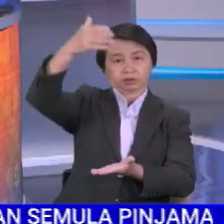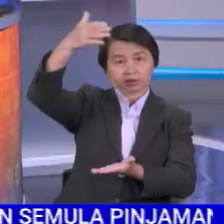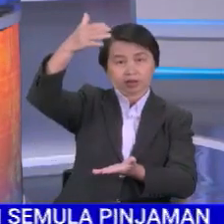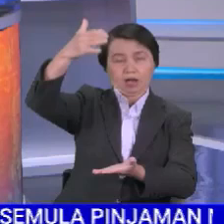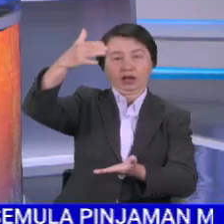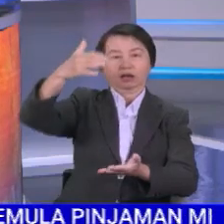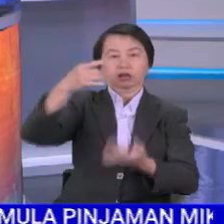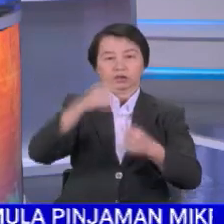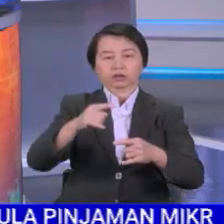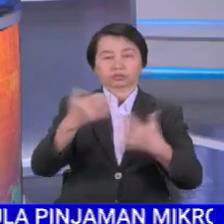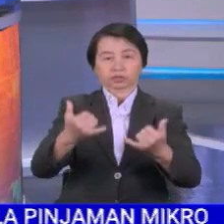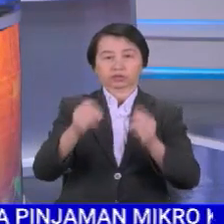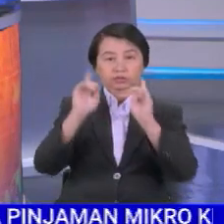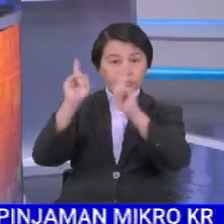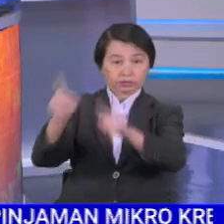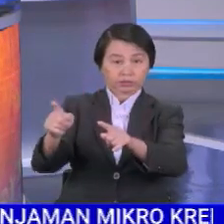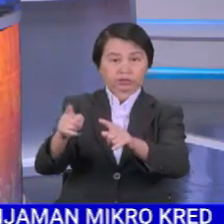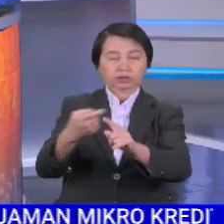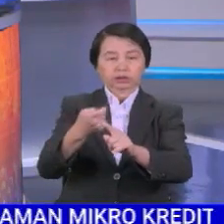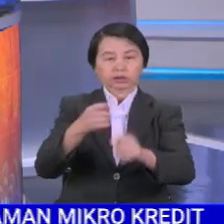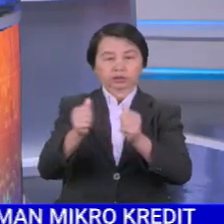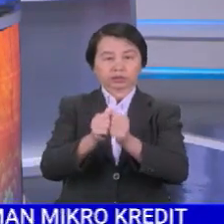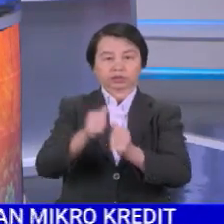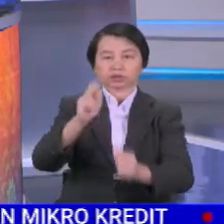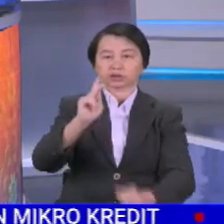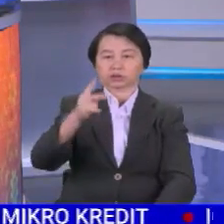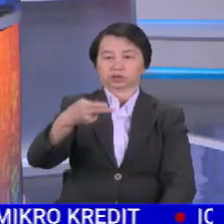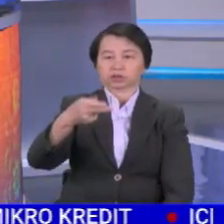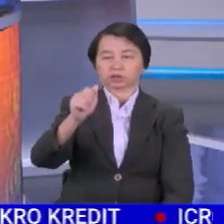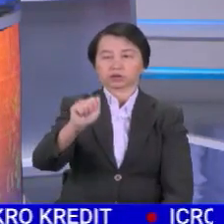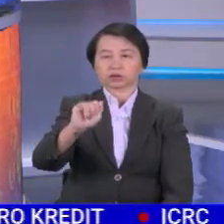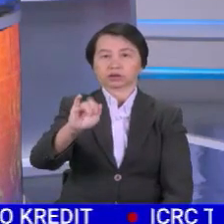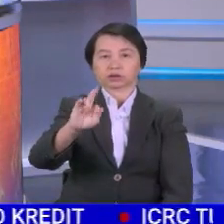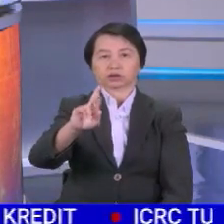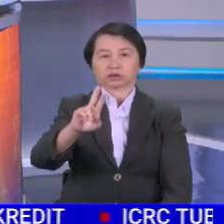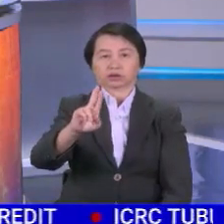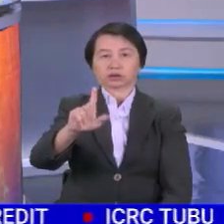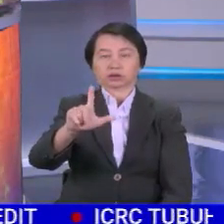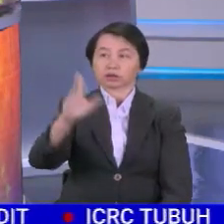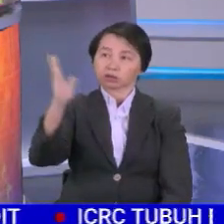untuk suasana semasa di sana langsung bersama Chairun Affandi